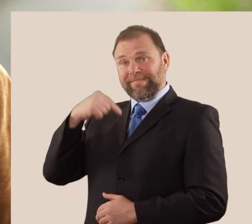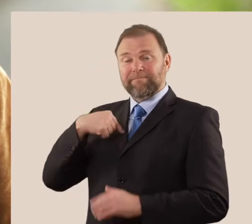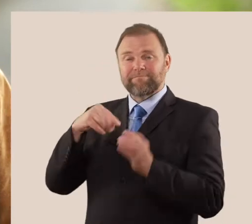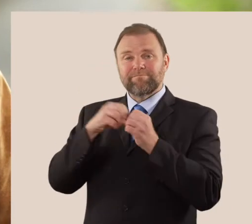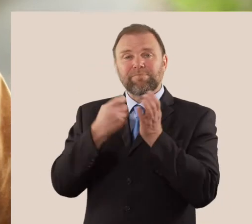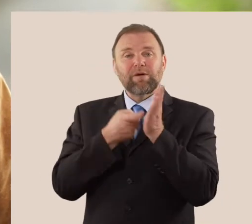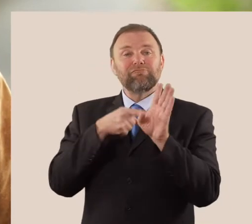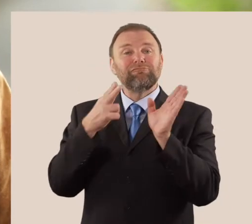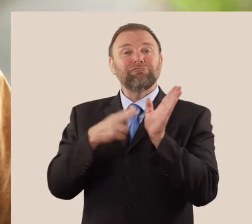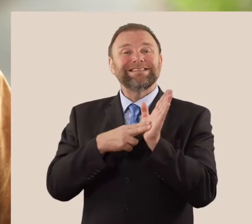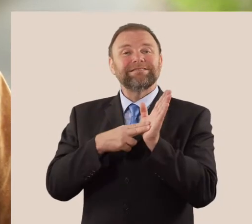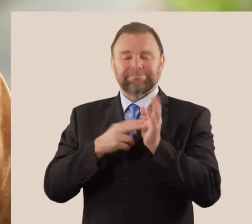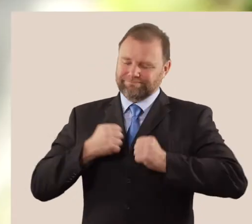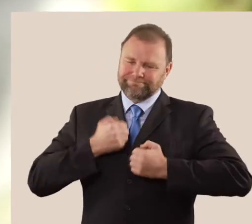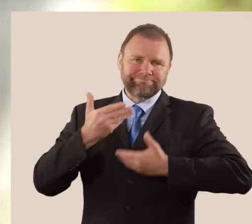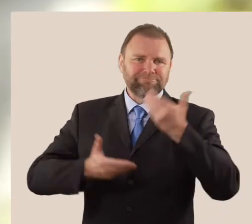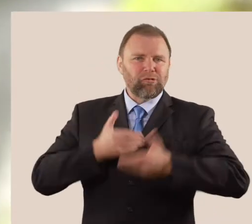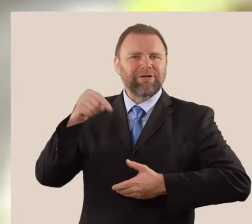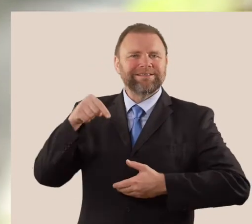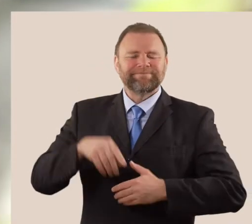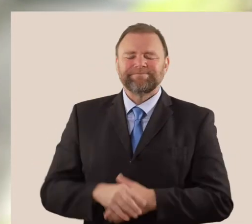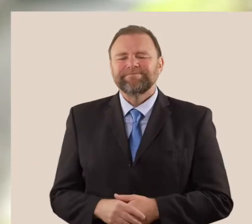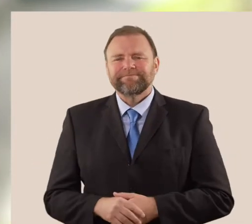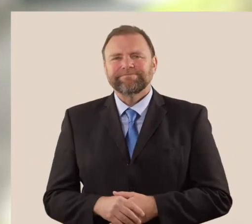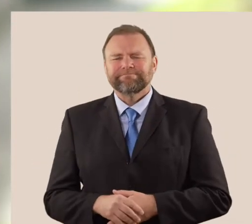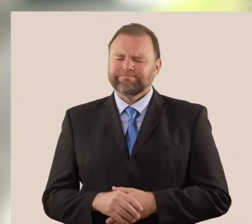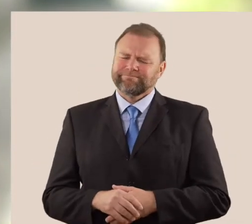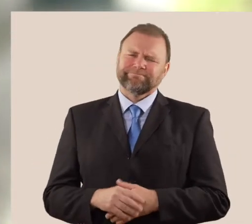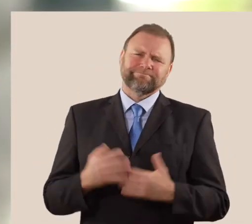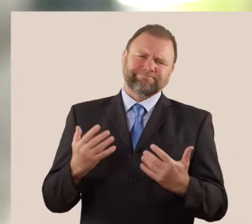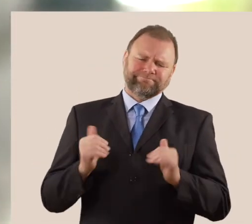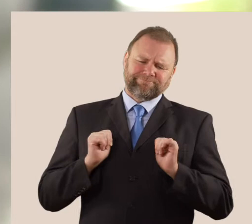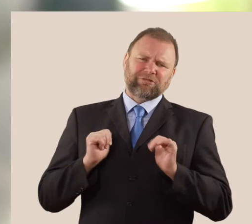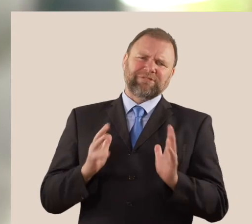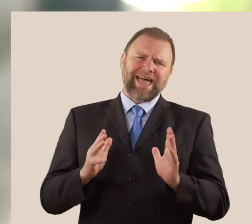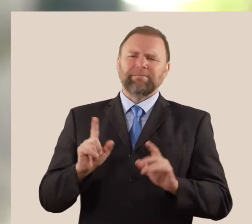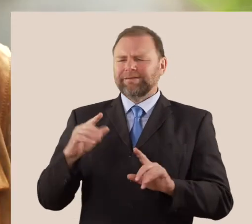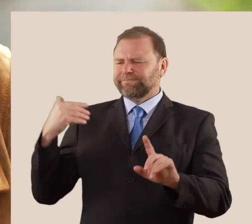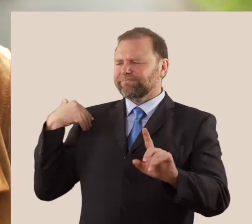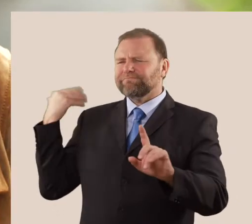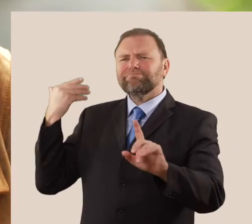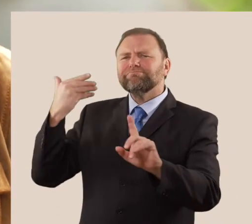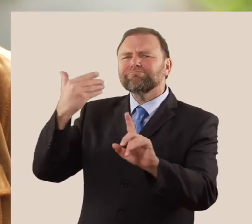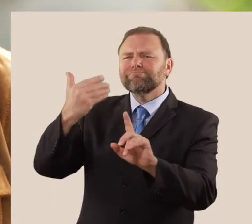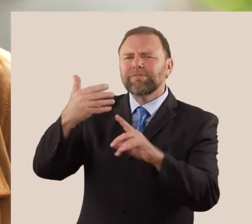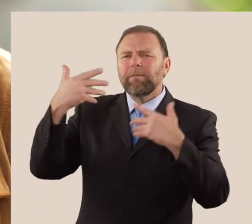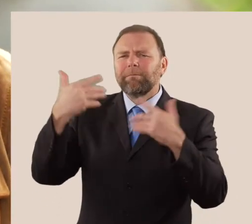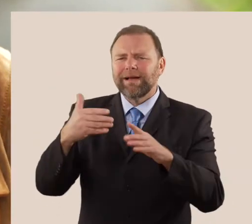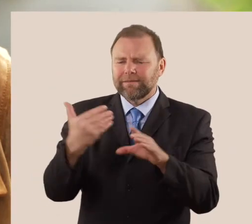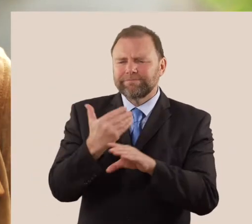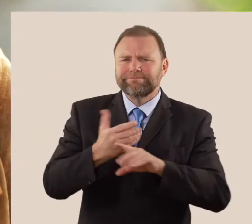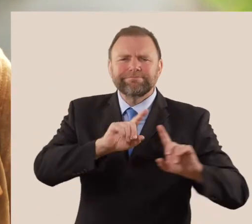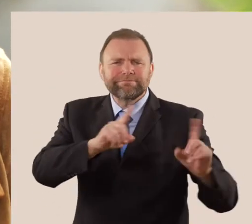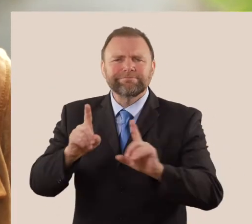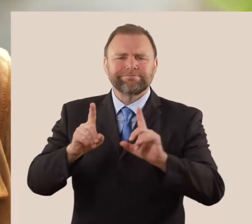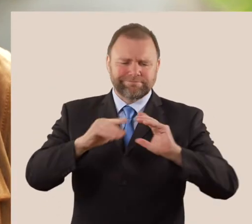Enw fi yw Bryn, a dyma stori fi. Dwi wedi ymddeol wan, ond dwi wedi yn y gorffennaf